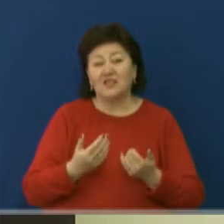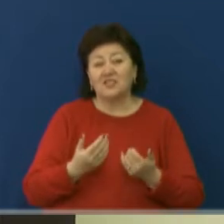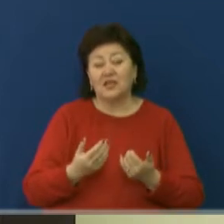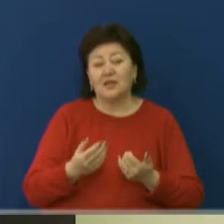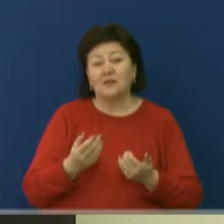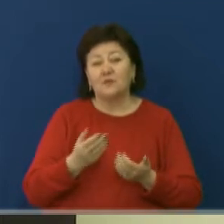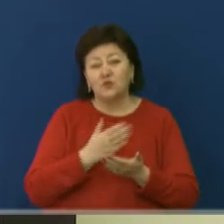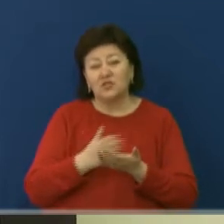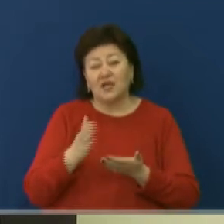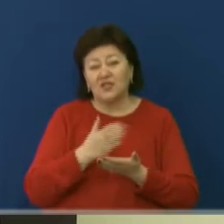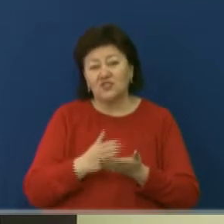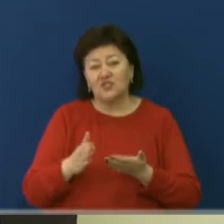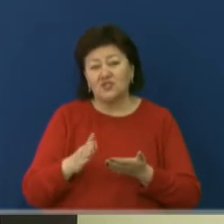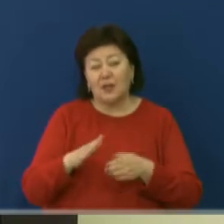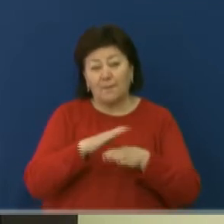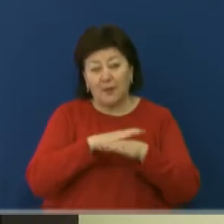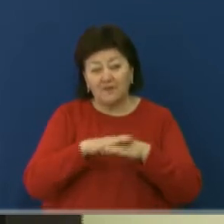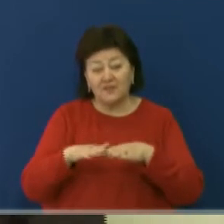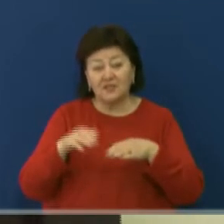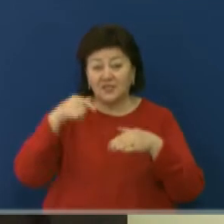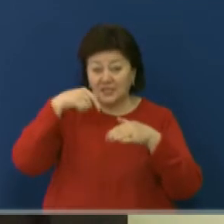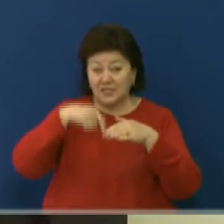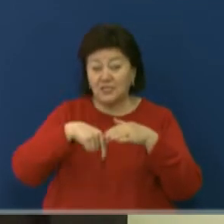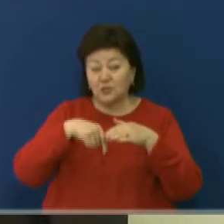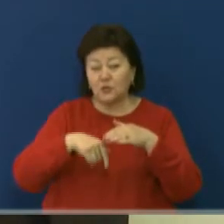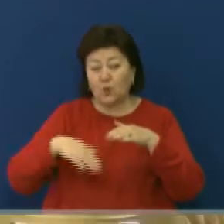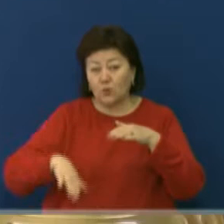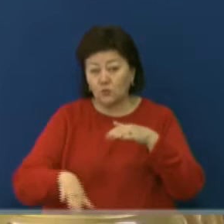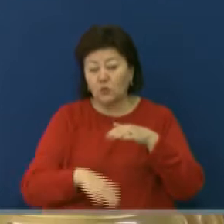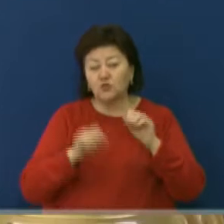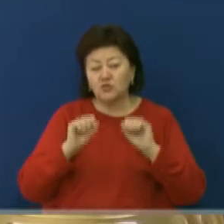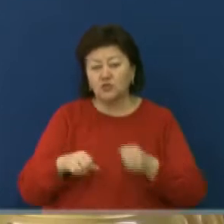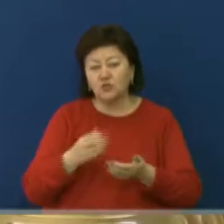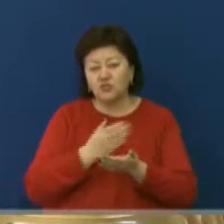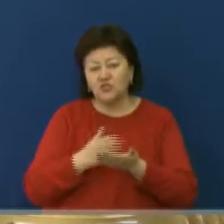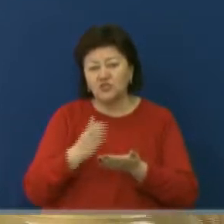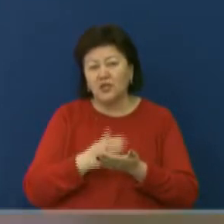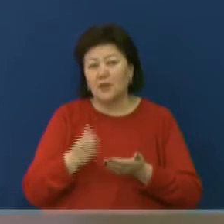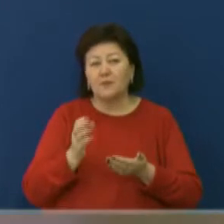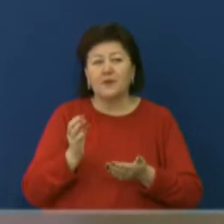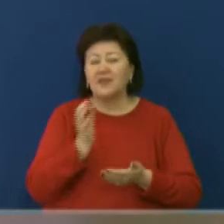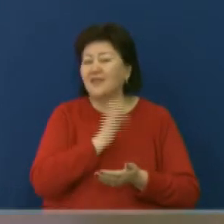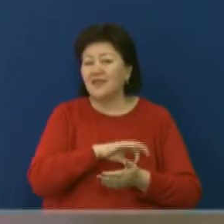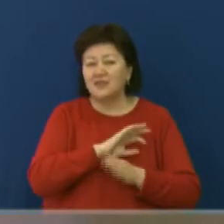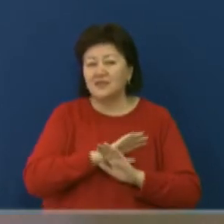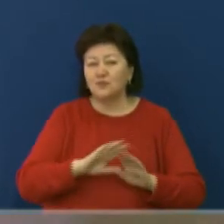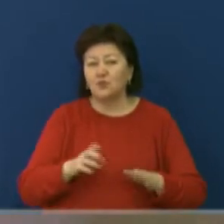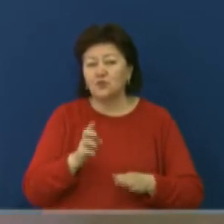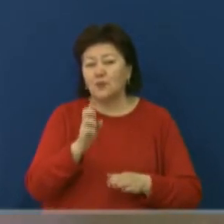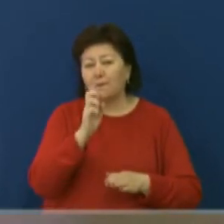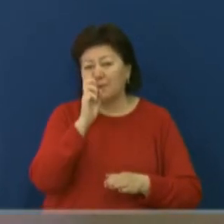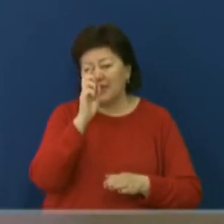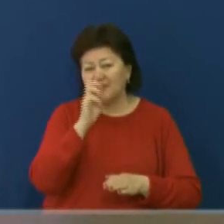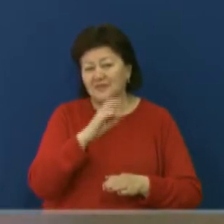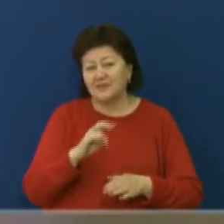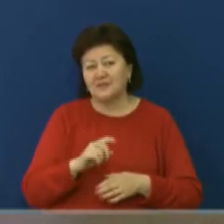Она может очистить как поверхность воды, так и дно. То есть это экологично. Мы не используем бензин. Роботизированный комплекс